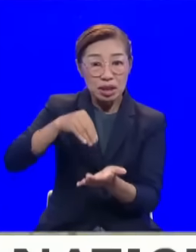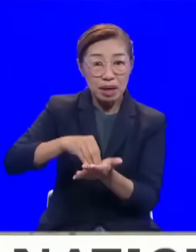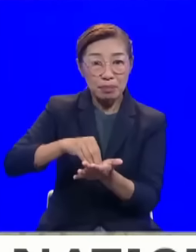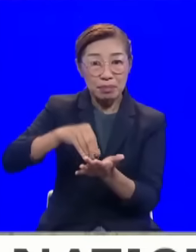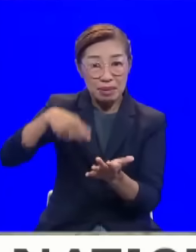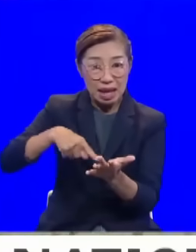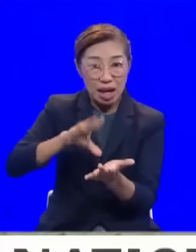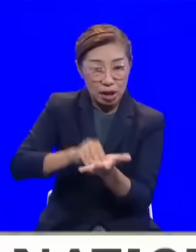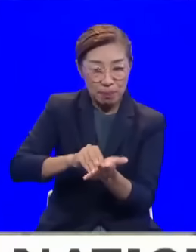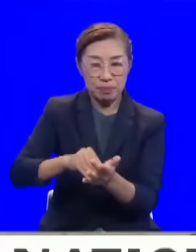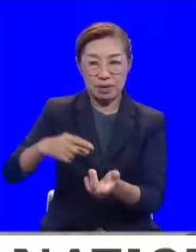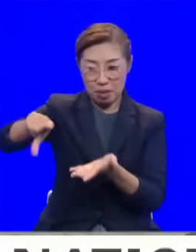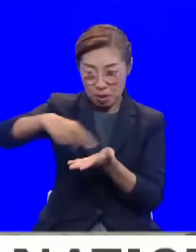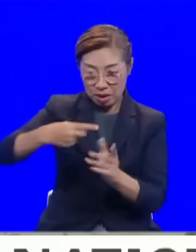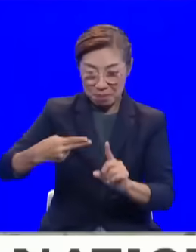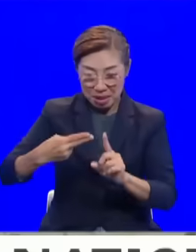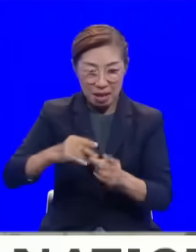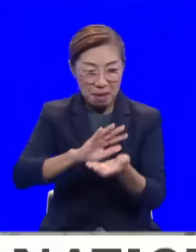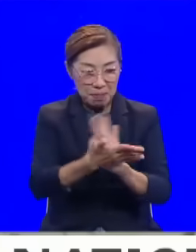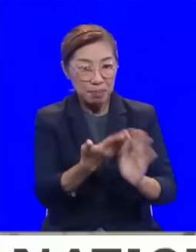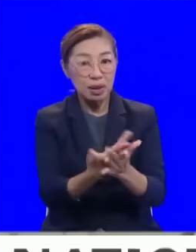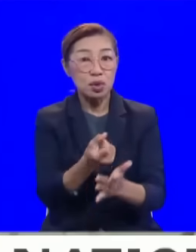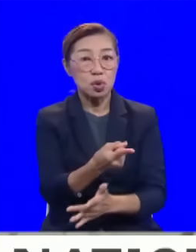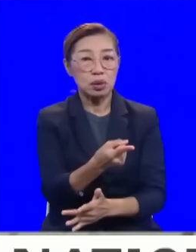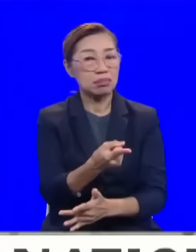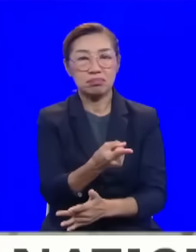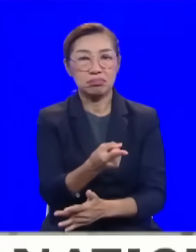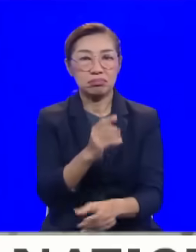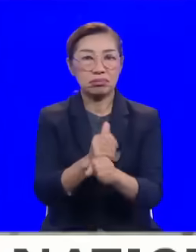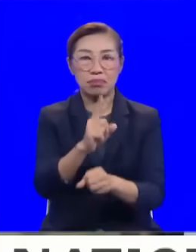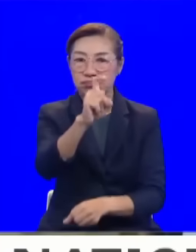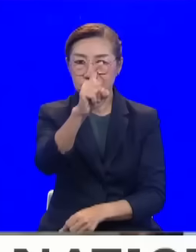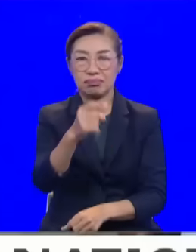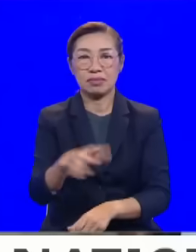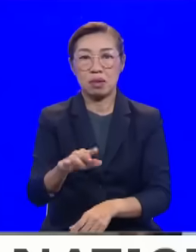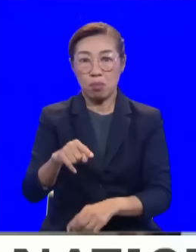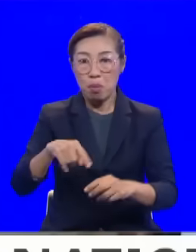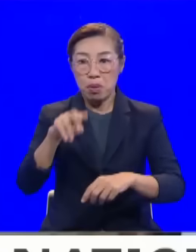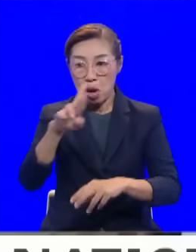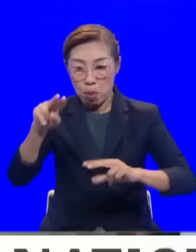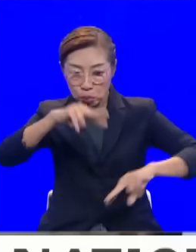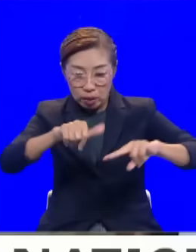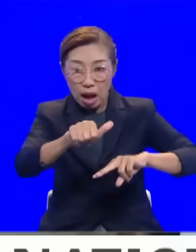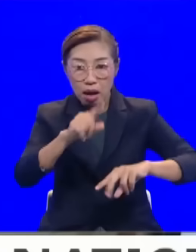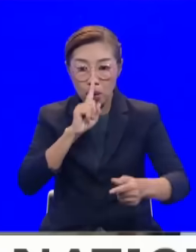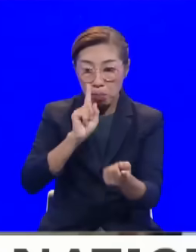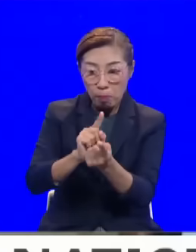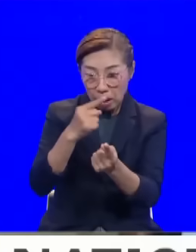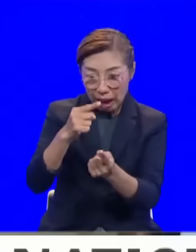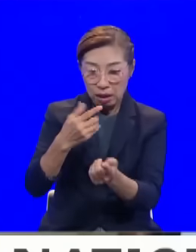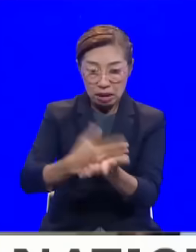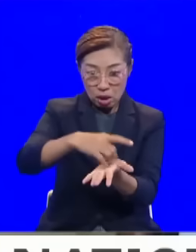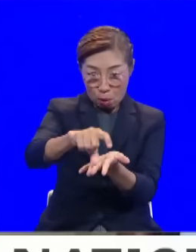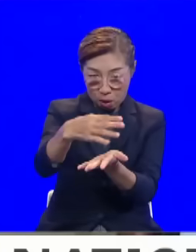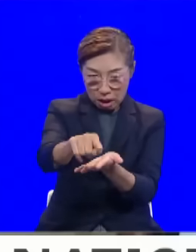แล้วแล้วบอกระบบทั้งหมดมันถูกบันทึกและตรวจสอบได้ถ้าเกิดเหตุการณ์ขึ้นมาจริงมีคดีอาญานะครับขอเตือน